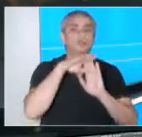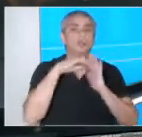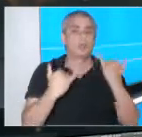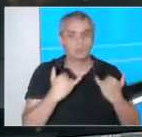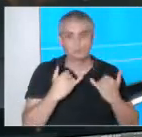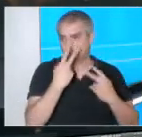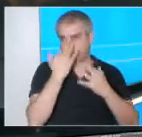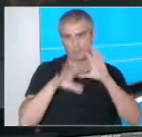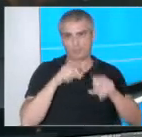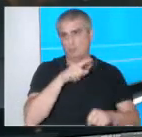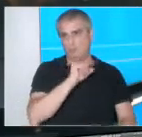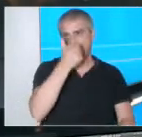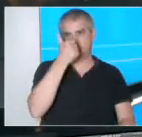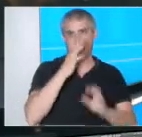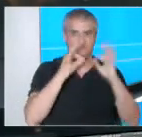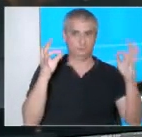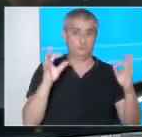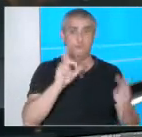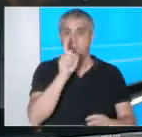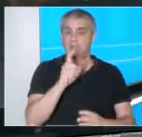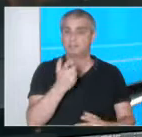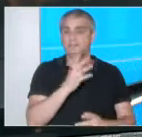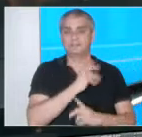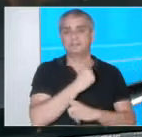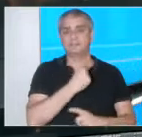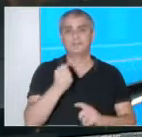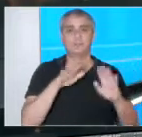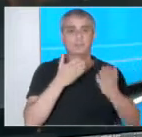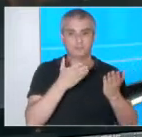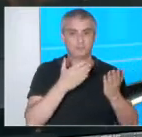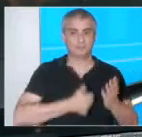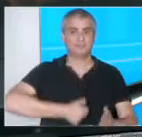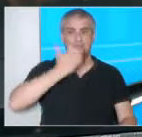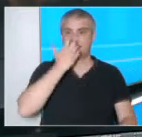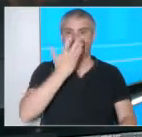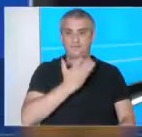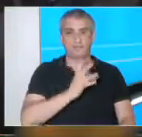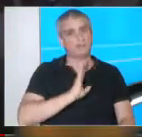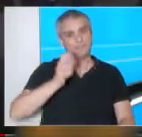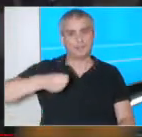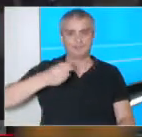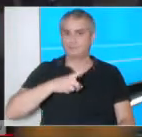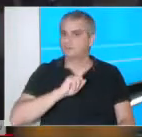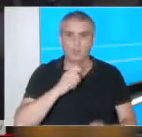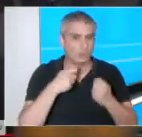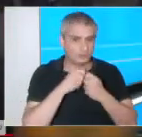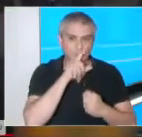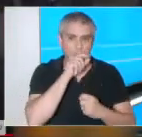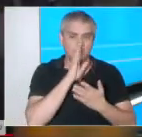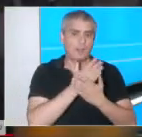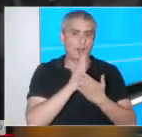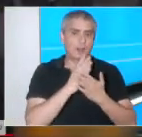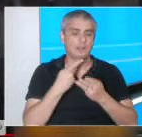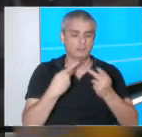שלהם, ברור שההתנחלויות הם בהתחלה. ובוא נראה אולי את הסמן הימני של הממשלה, השר זאב אלקין. בלי סקית. זה לא עניין של סיוצים, ההחלטה